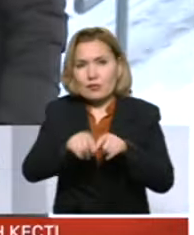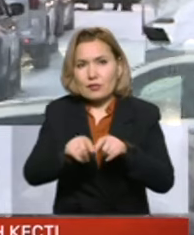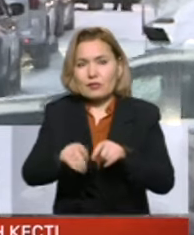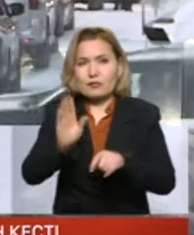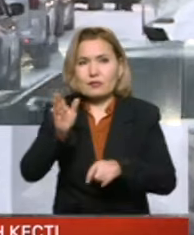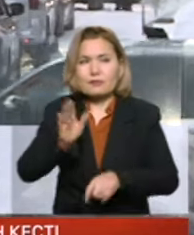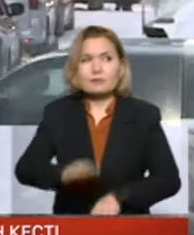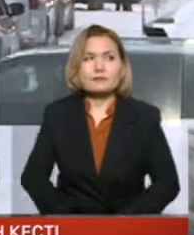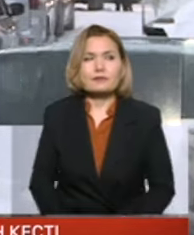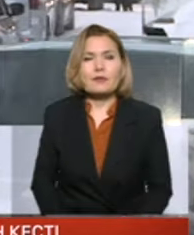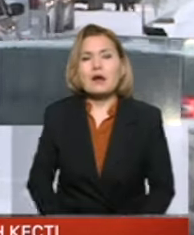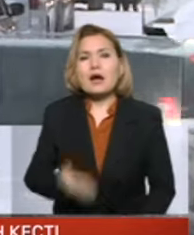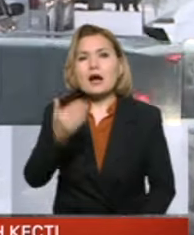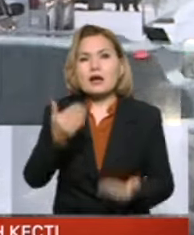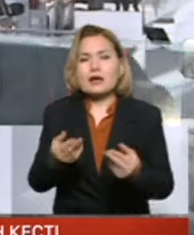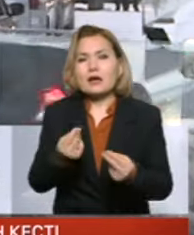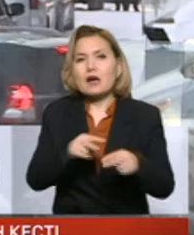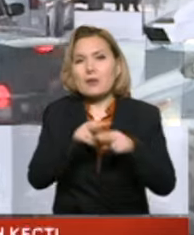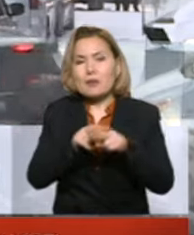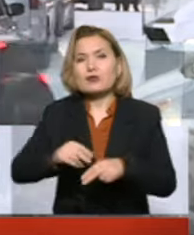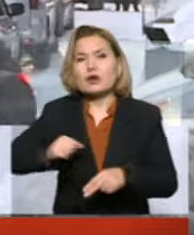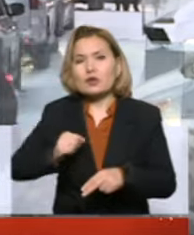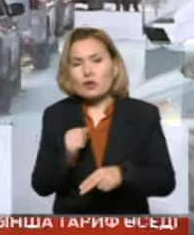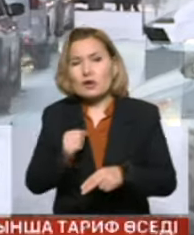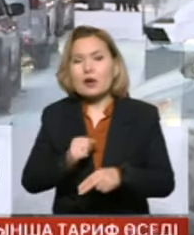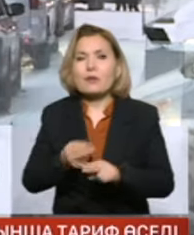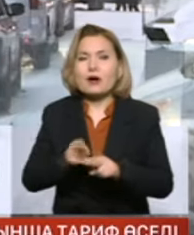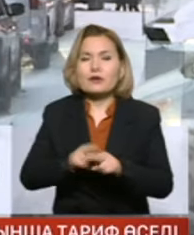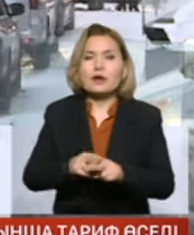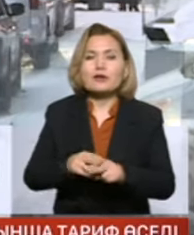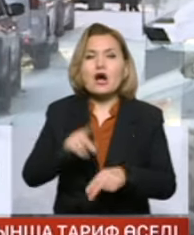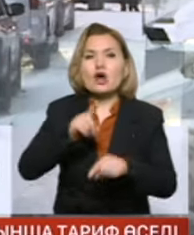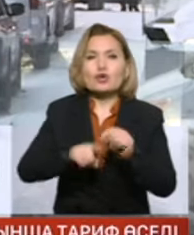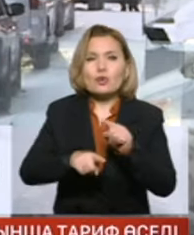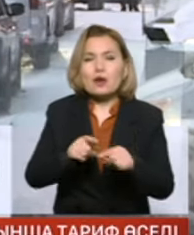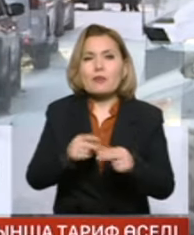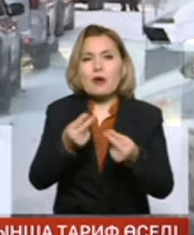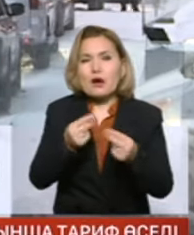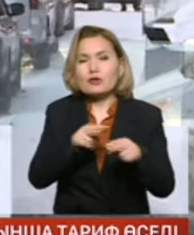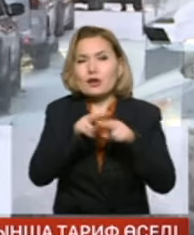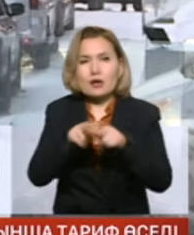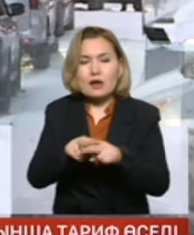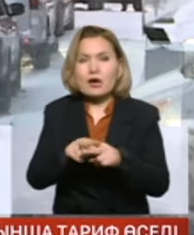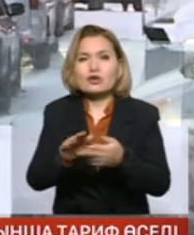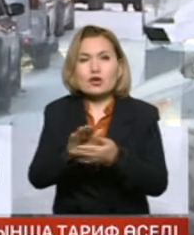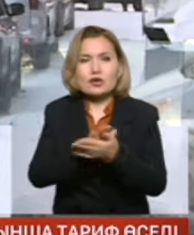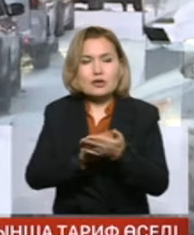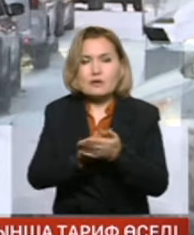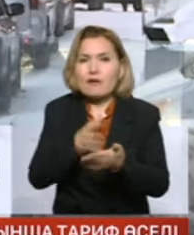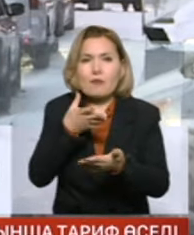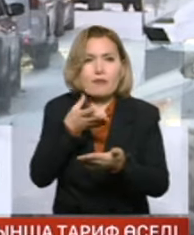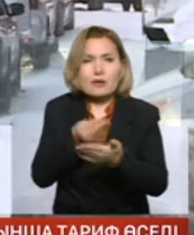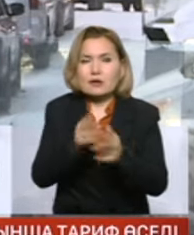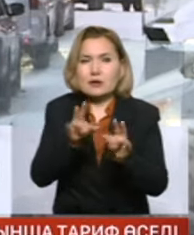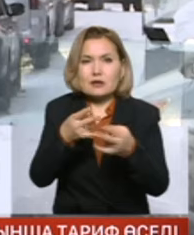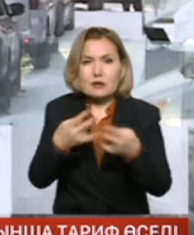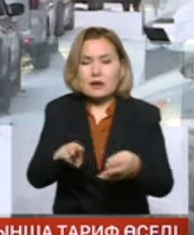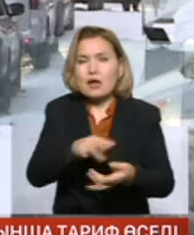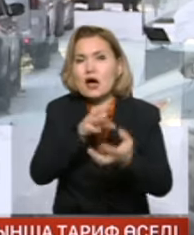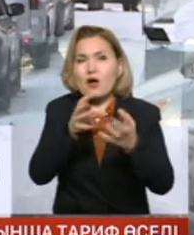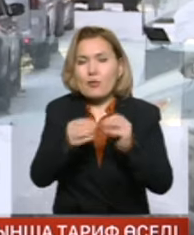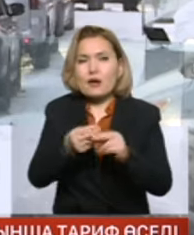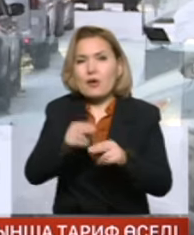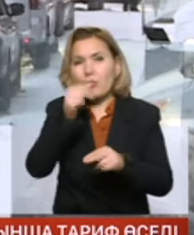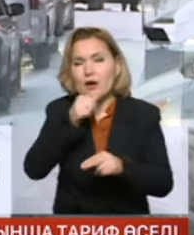жүргізіледі. Егер аударымдар достардан, әріптестерден немесе туыстардан жасалған болса, ештеңе етпейді, өйткені бұлар есепке алынбайды. Айта